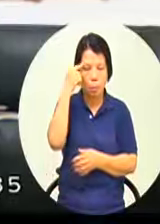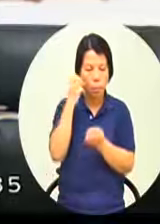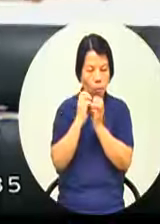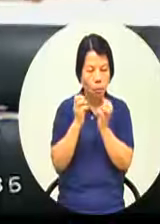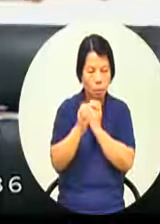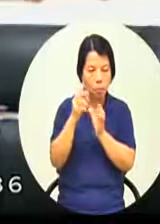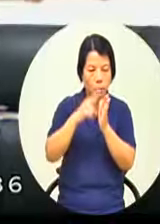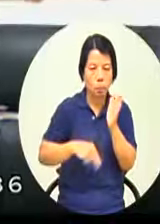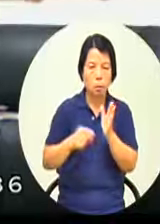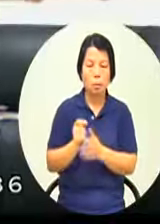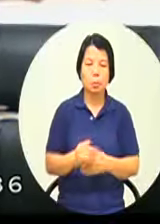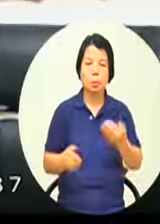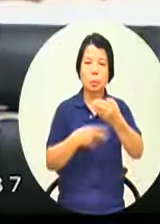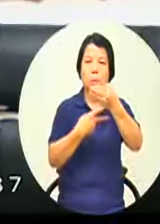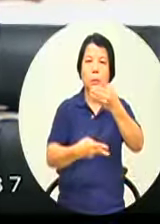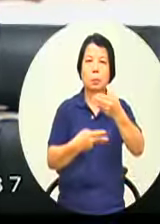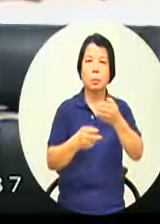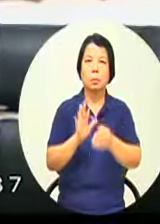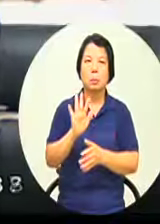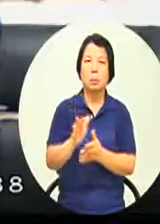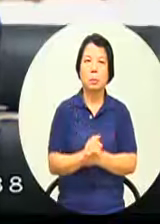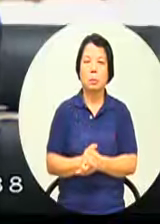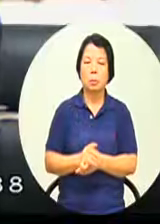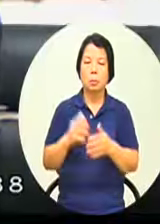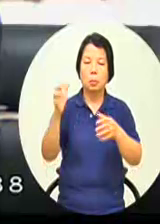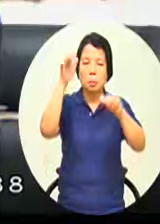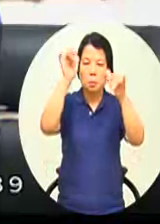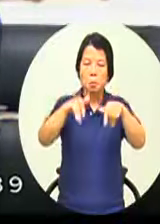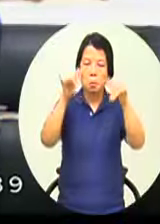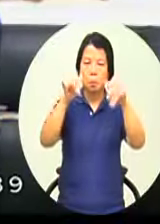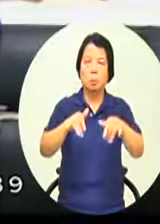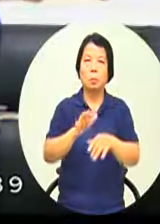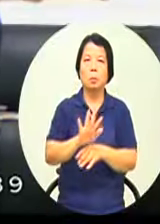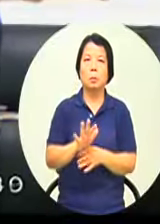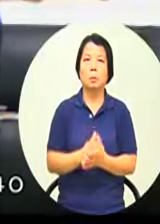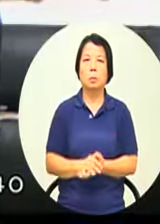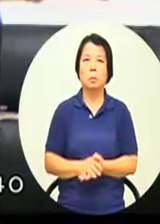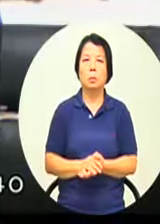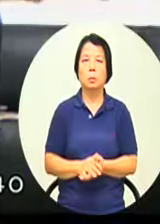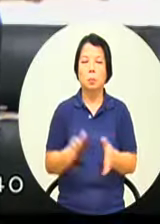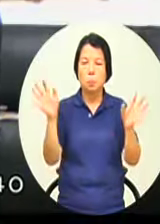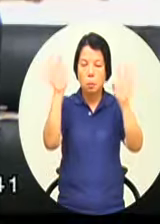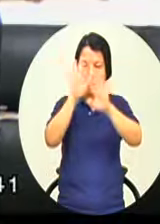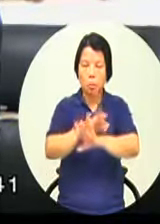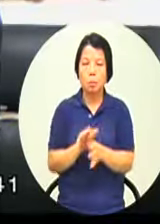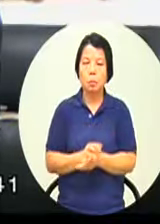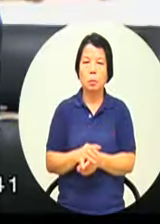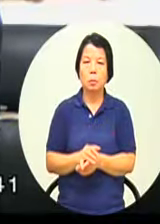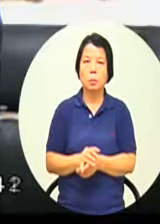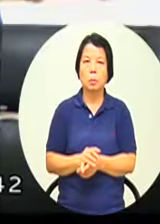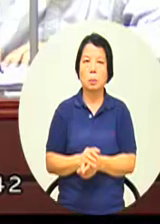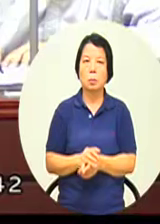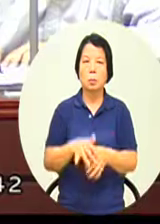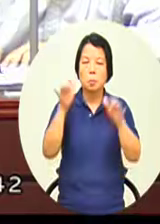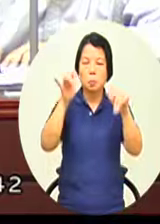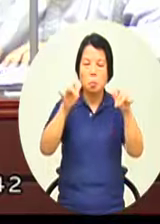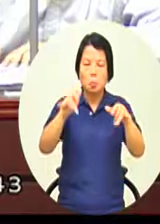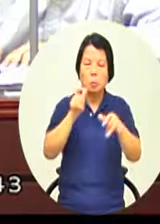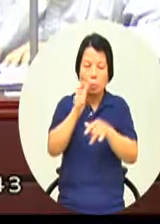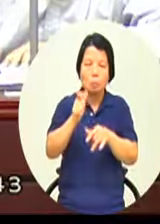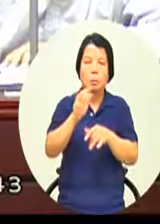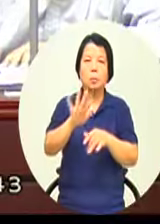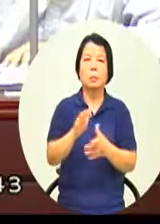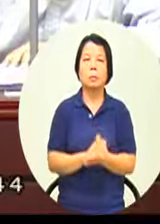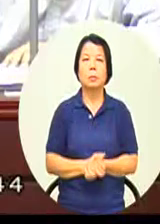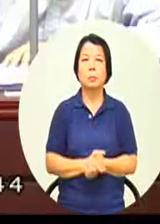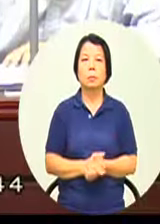次。九月二号有强雨，对不对？ 那个强降雨，晚上有强降雨。九月二号好。